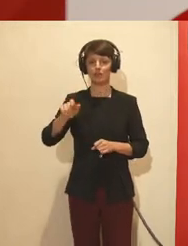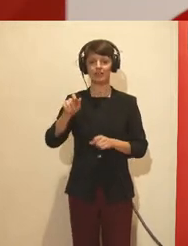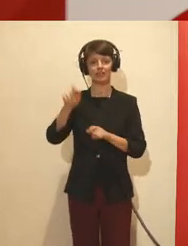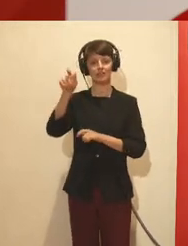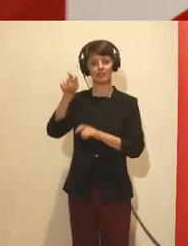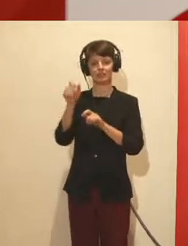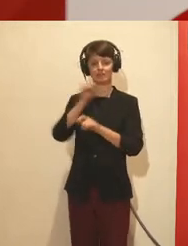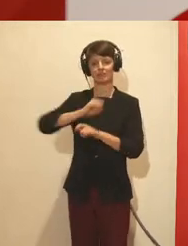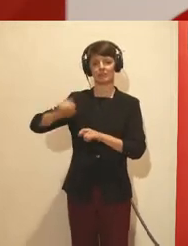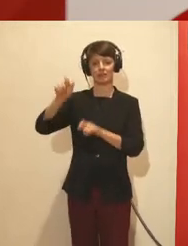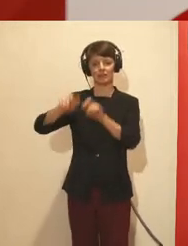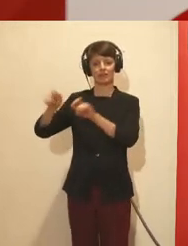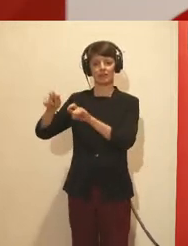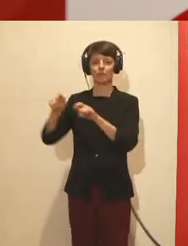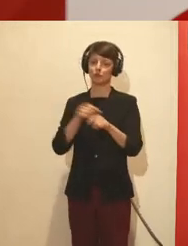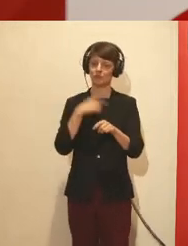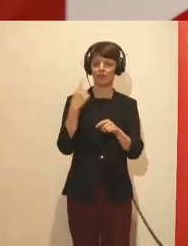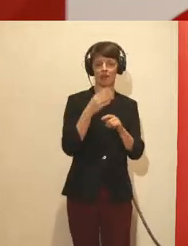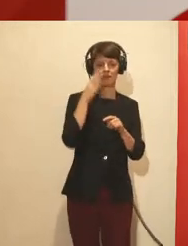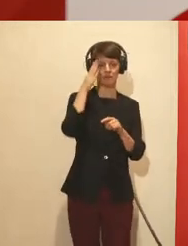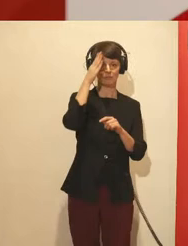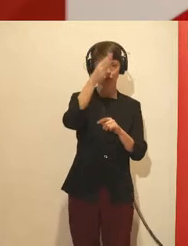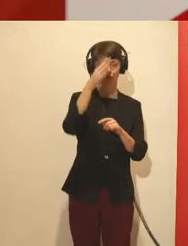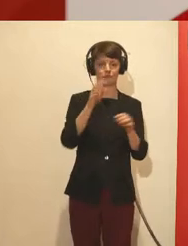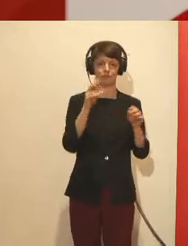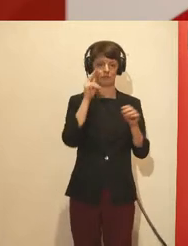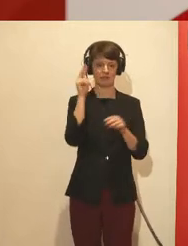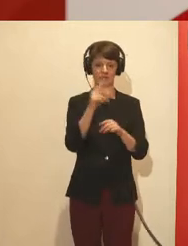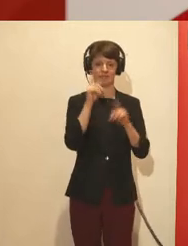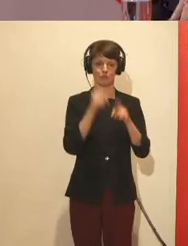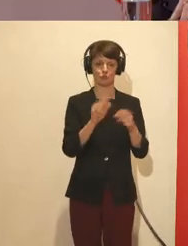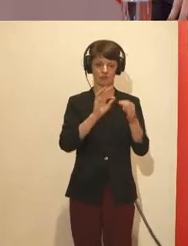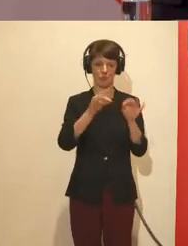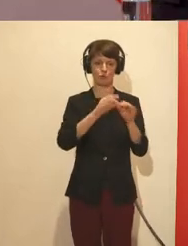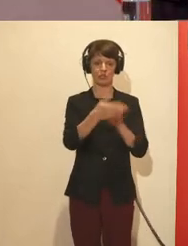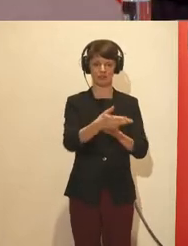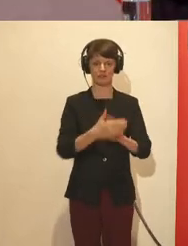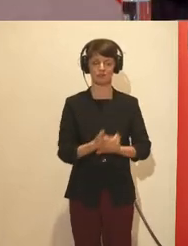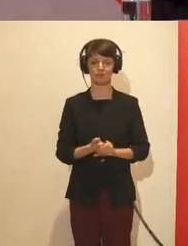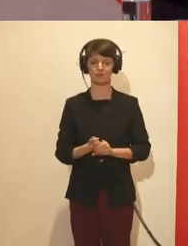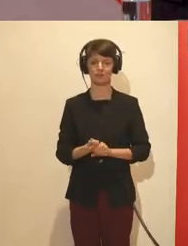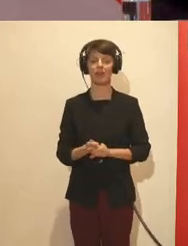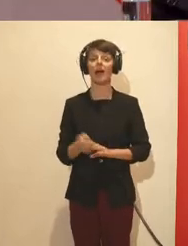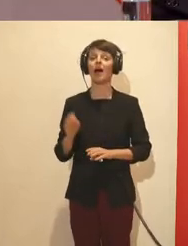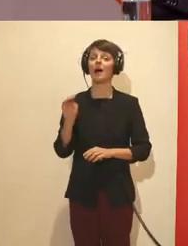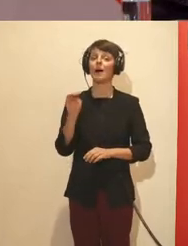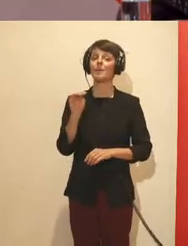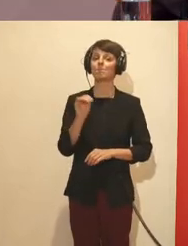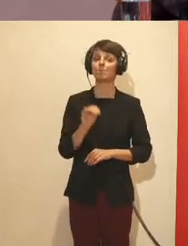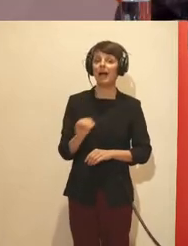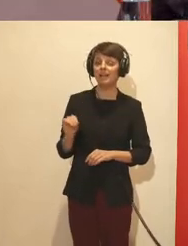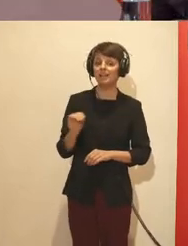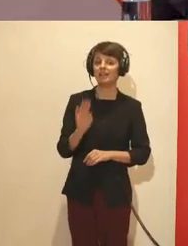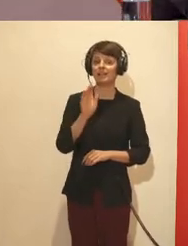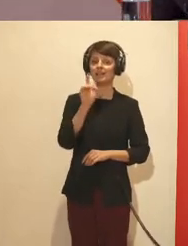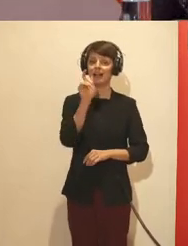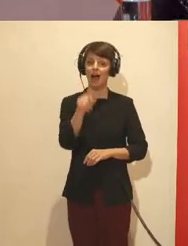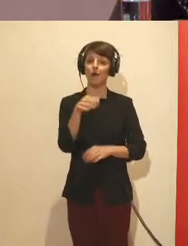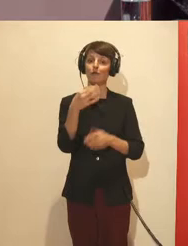selber eine solche perspektive formulieren michael was würden sie ihm raten